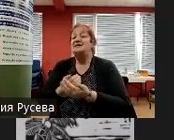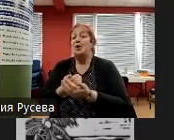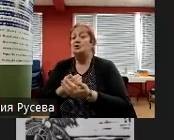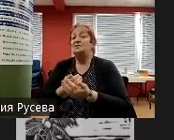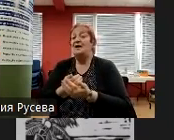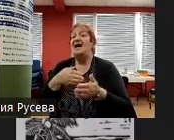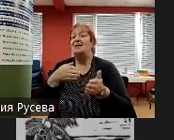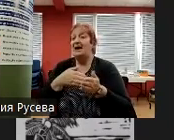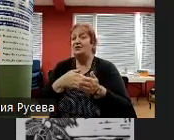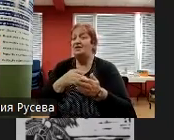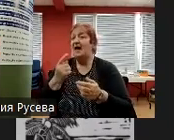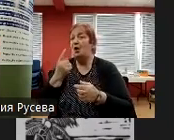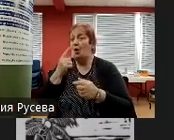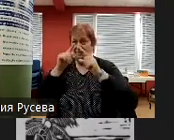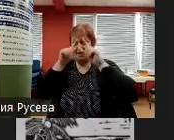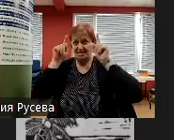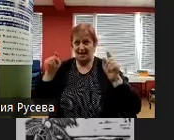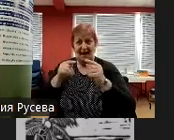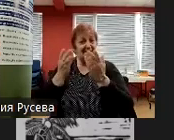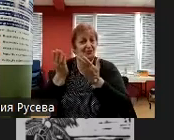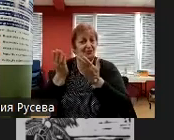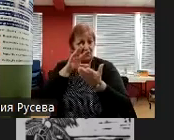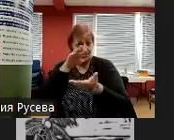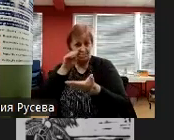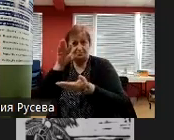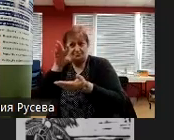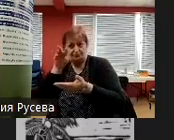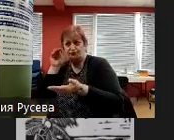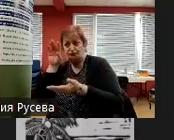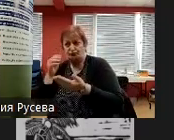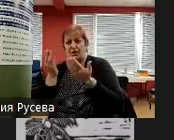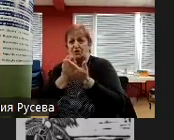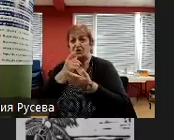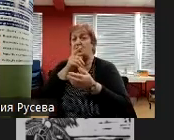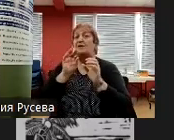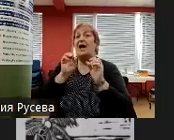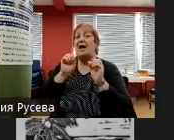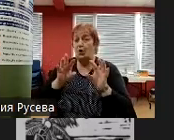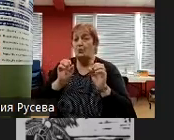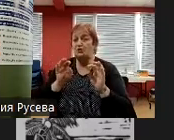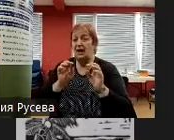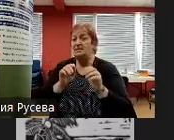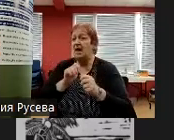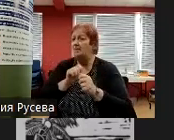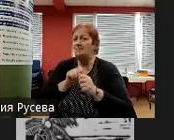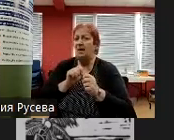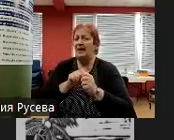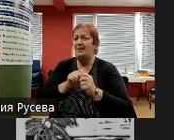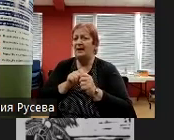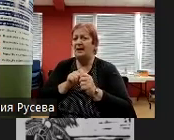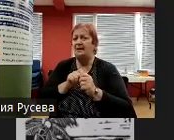защото ако един екранен четец чете това съобщение, примерно